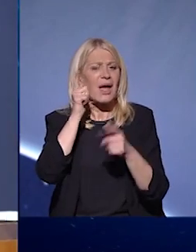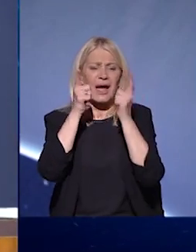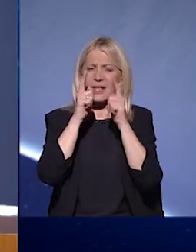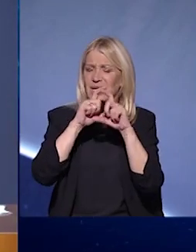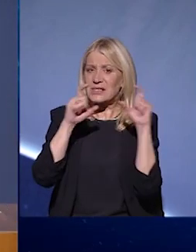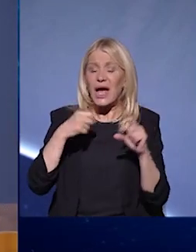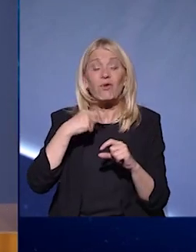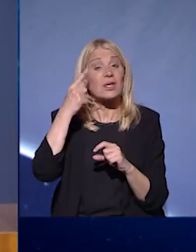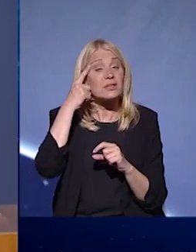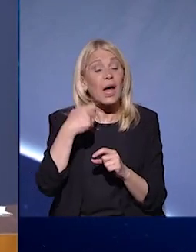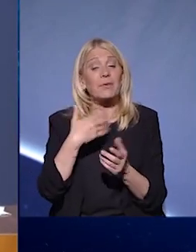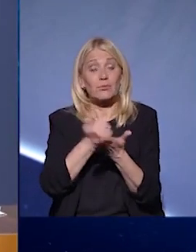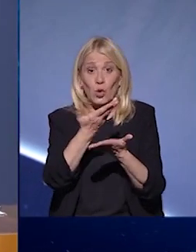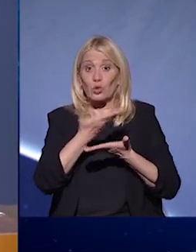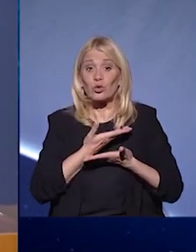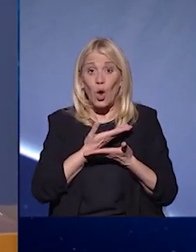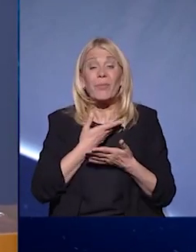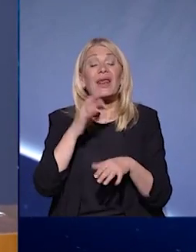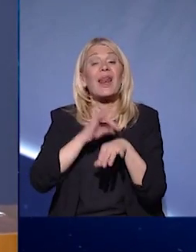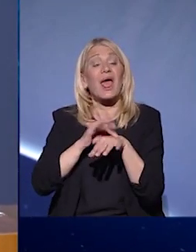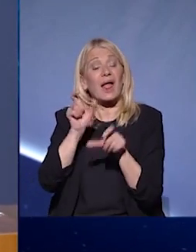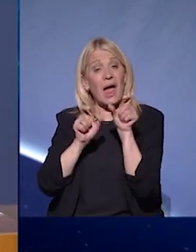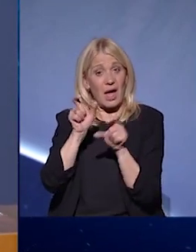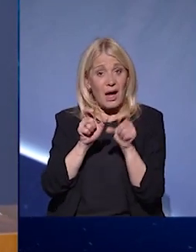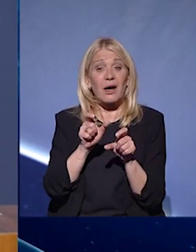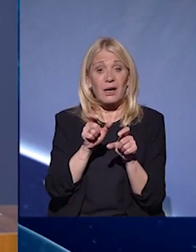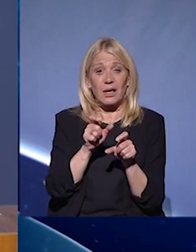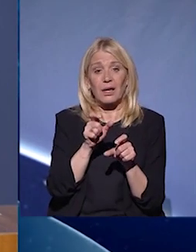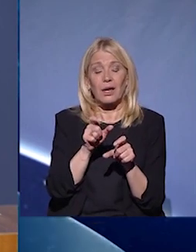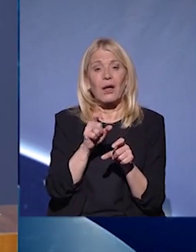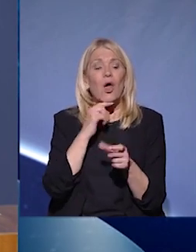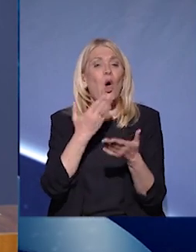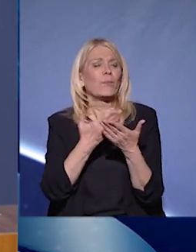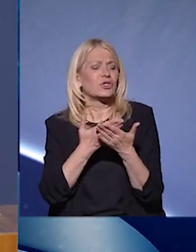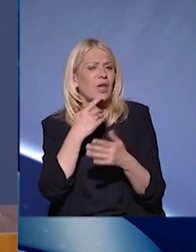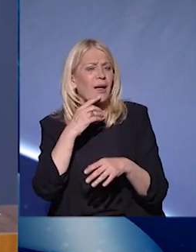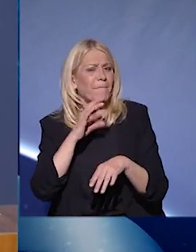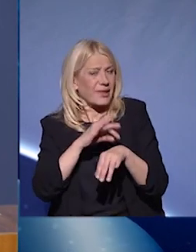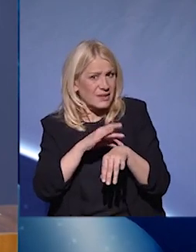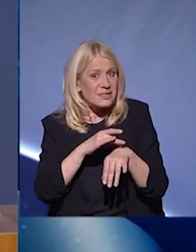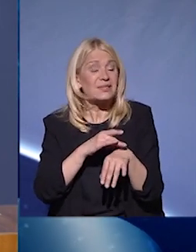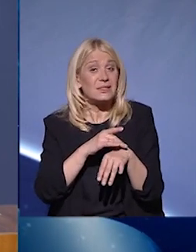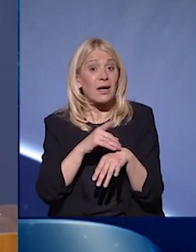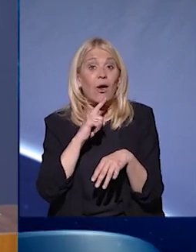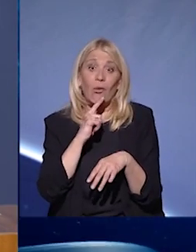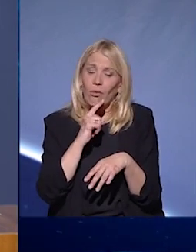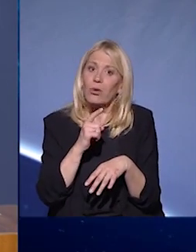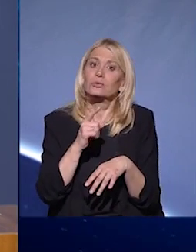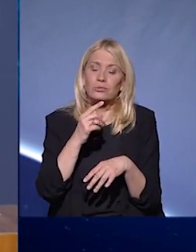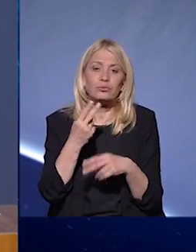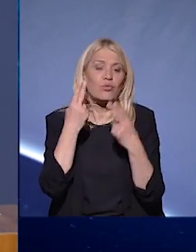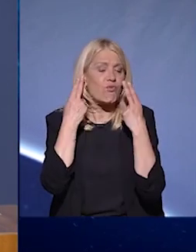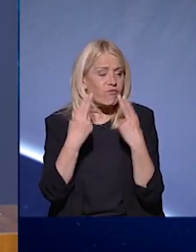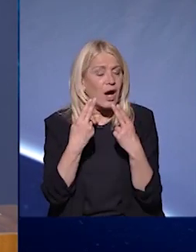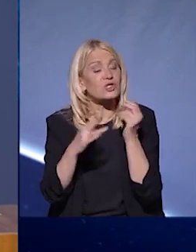zavod znam da smo dobili lekare, opšte medicine koji su itekako